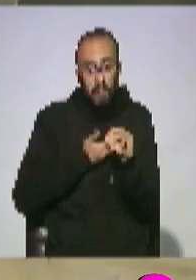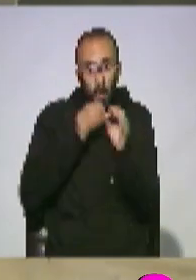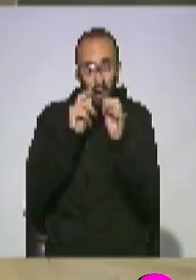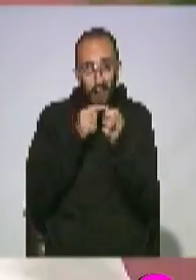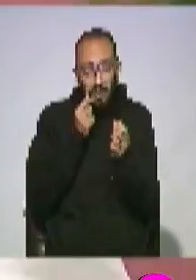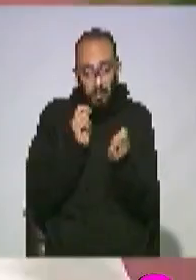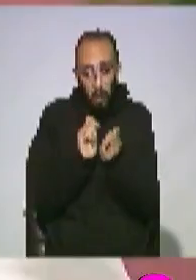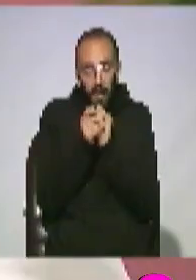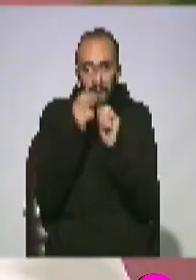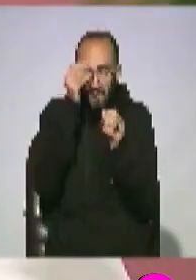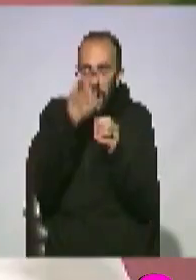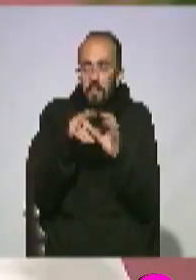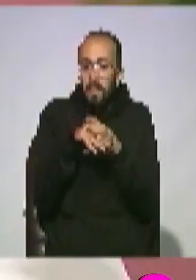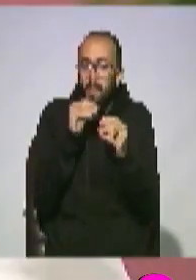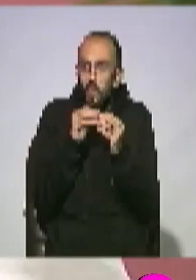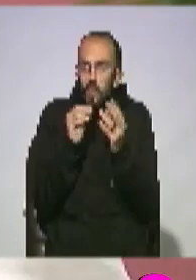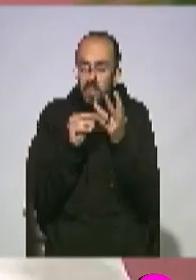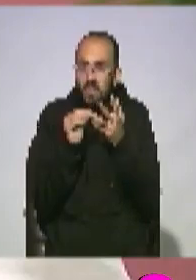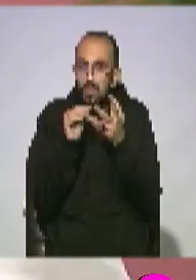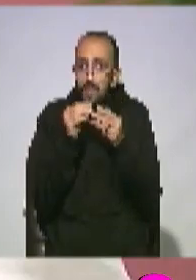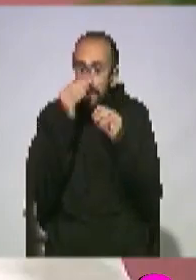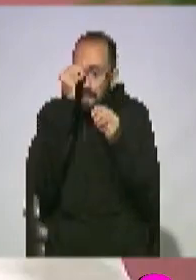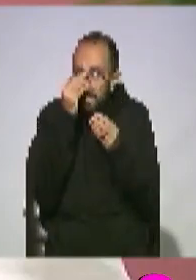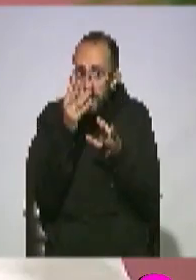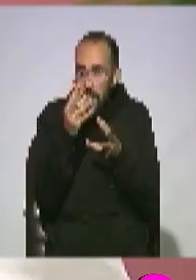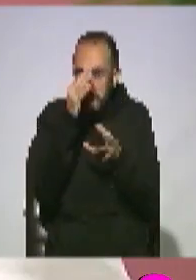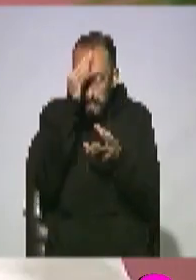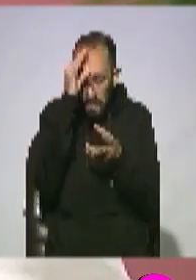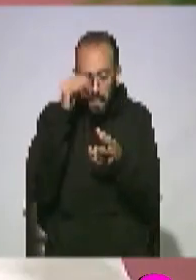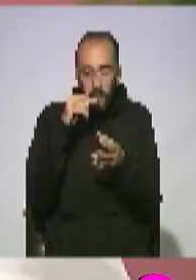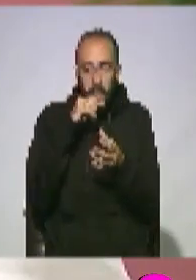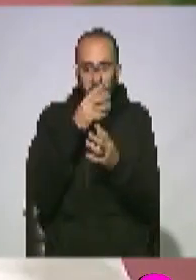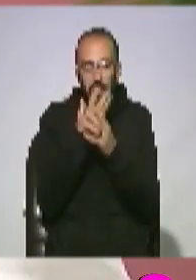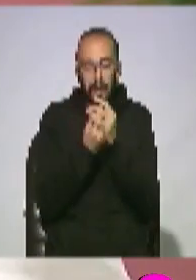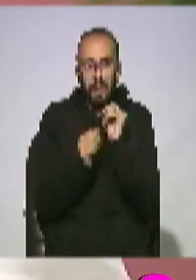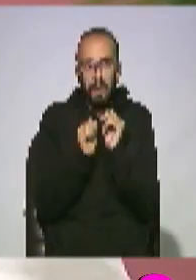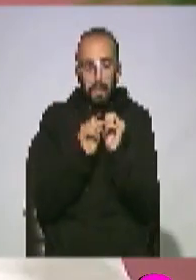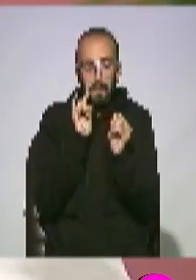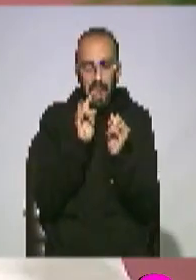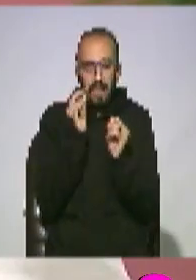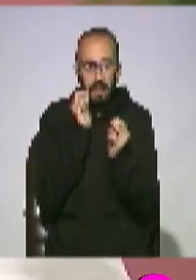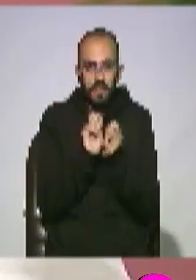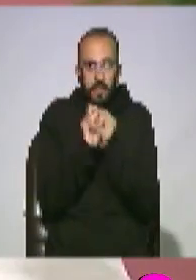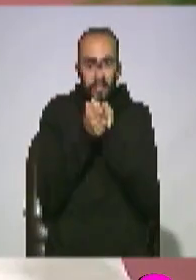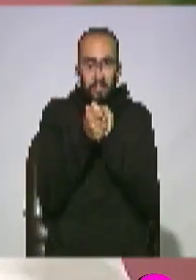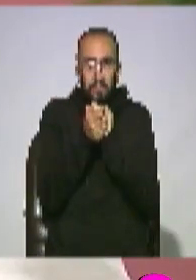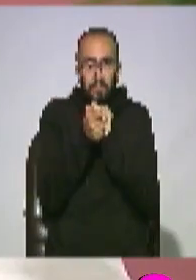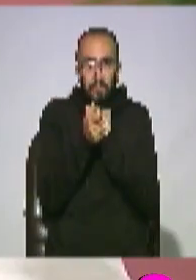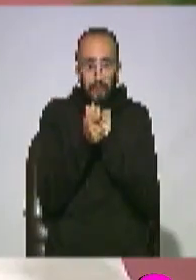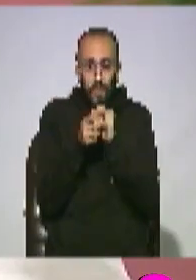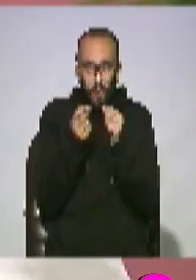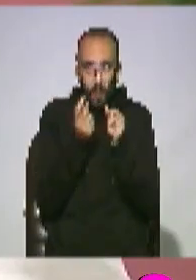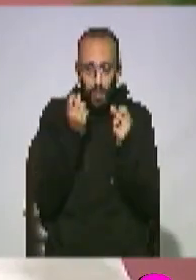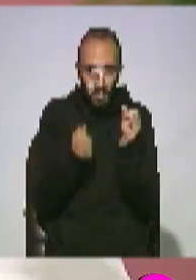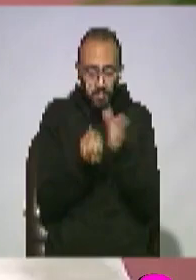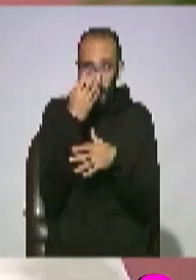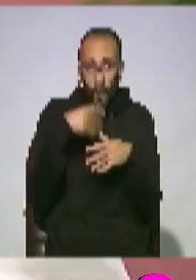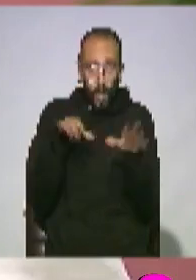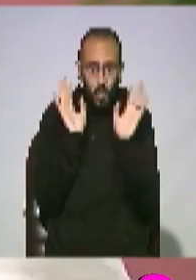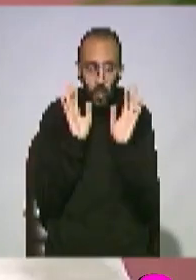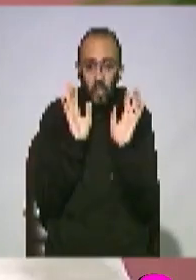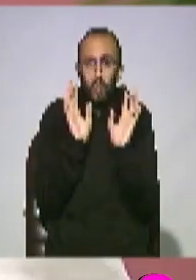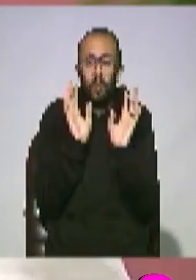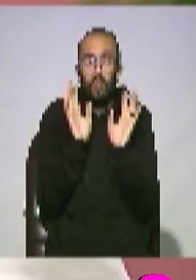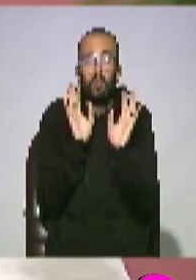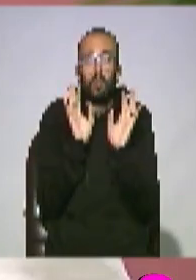فيها طيب لما أنا عندي البنت طفلة بيبدأ يظهر عليها مظاهر الأنوثة، هل بتظهر كده ببساطة يعني ولا